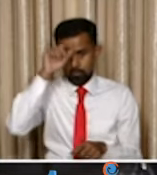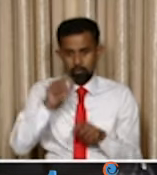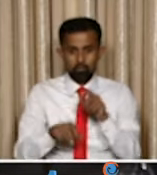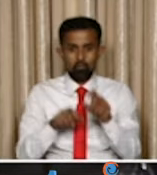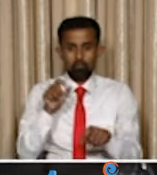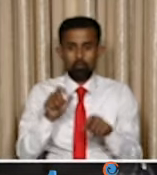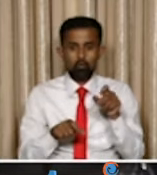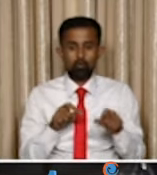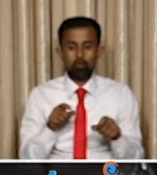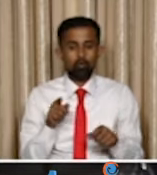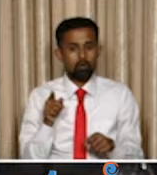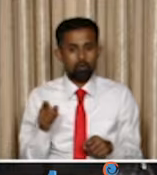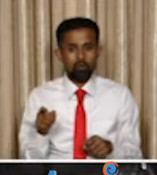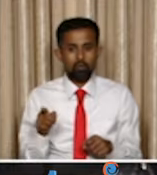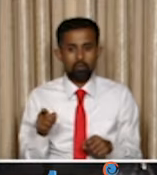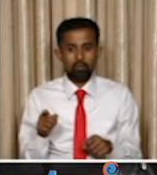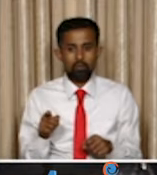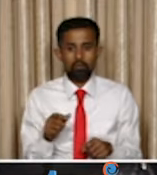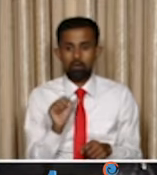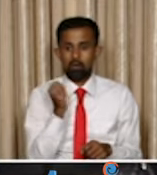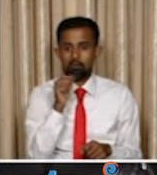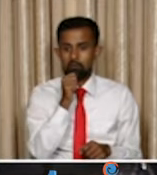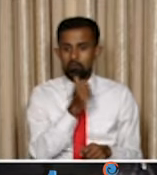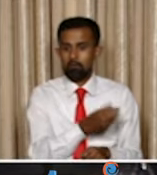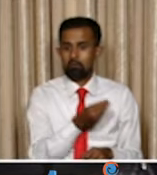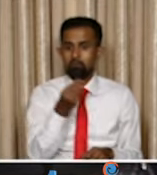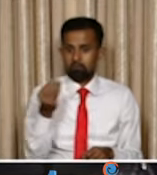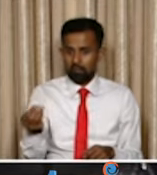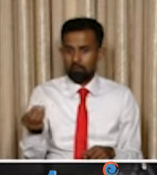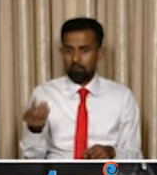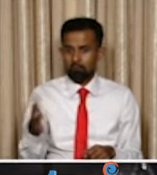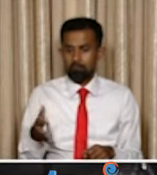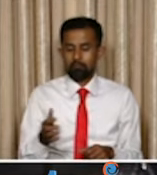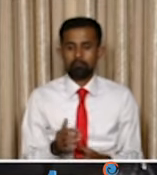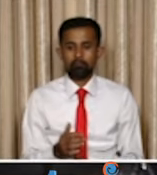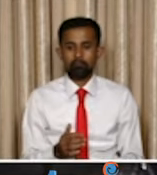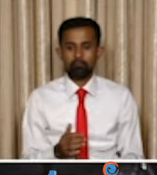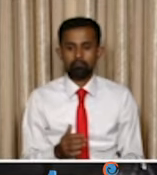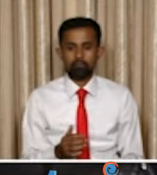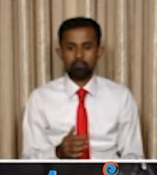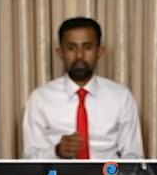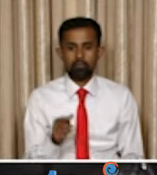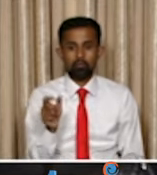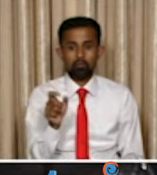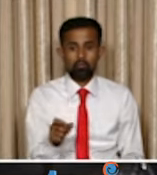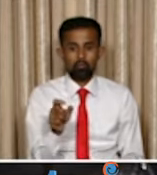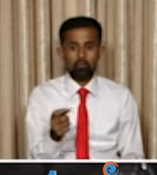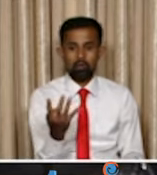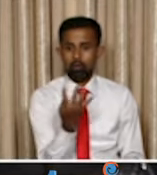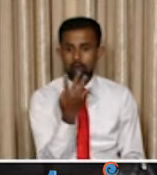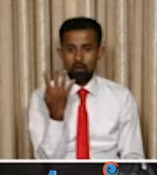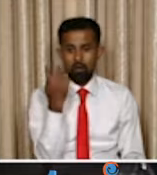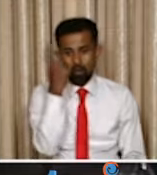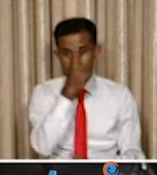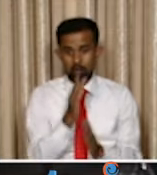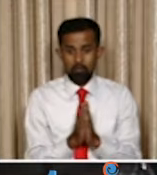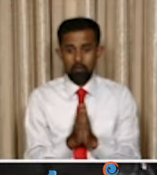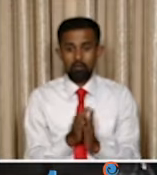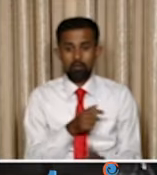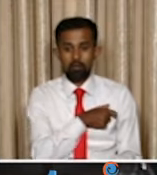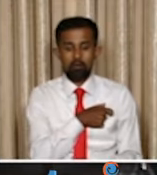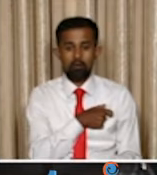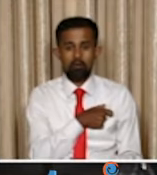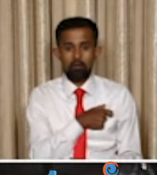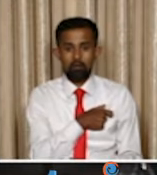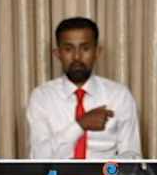வழங்கப்பட்டுக் கொண்டிருக்கின்றது. அந்த 3-4 மதகுருக்களுக்கும் ஊடகவியலாளர்களுக்கும் சிவில் சமூக செயற்பாட்டாளர்களதும் உயிருக்கு பாரிய ஆபத்து ஏற்பட்டிருக்கின்றது.